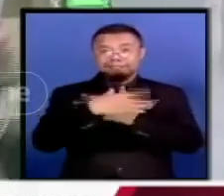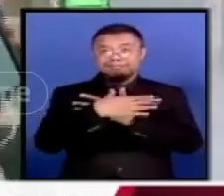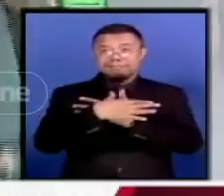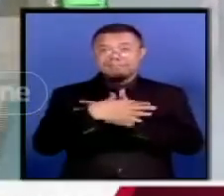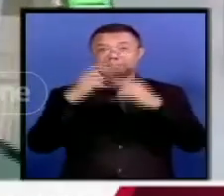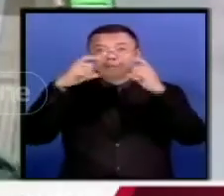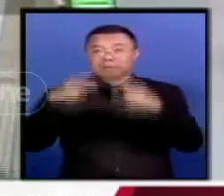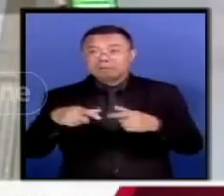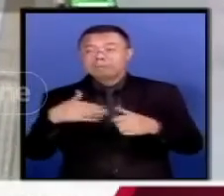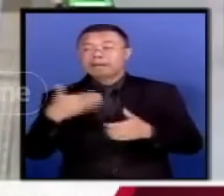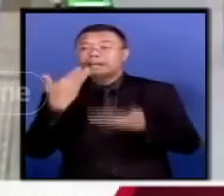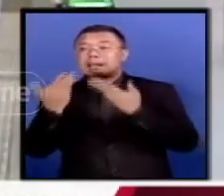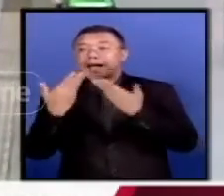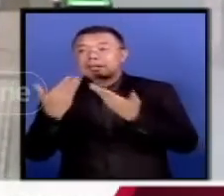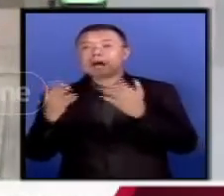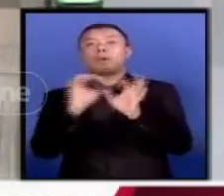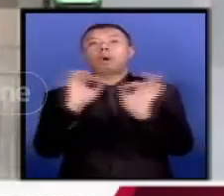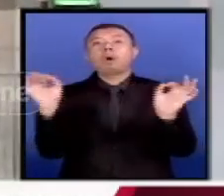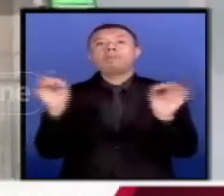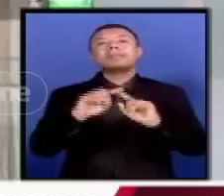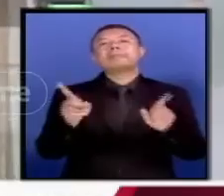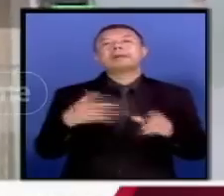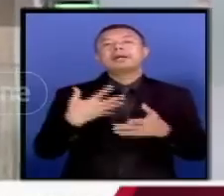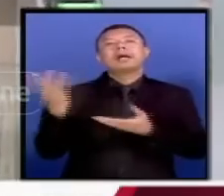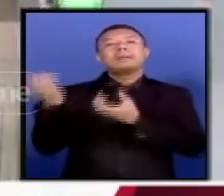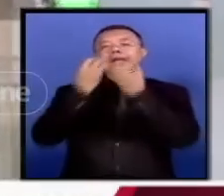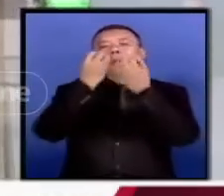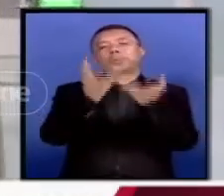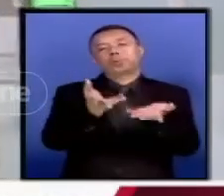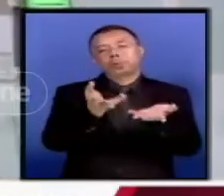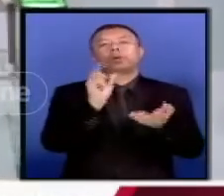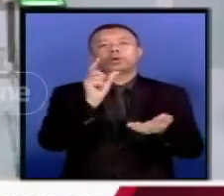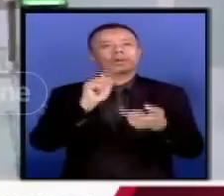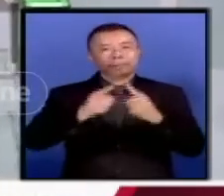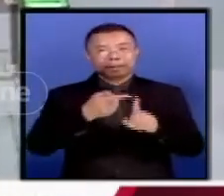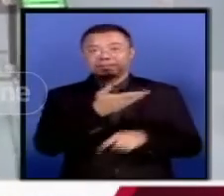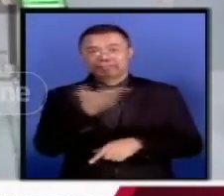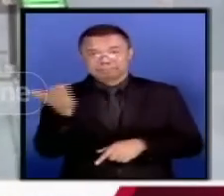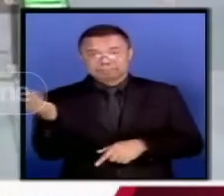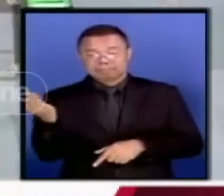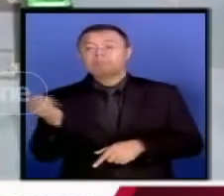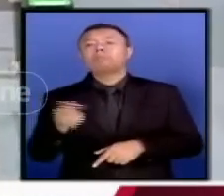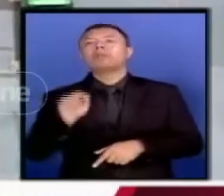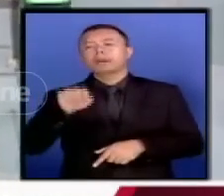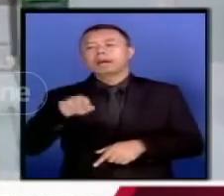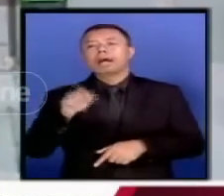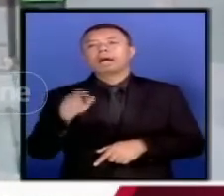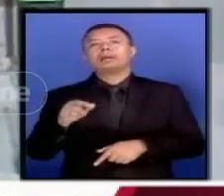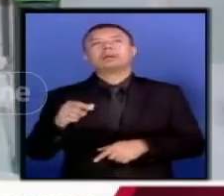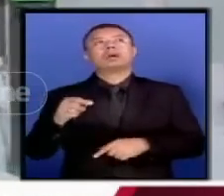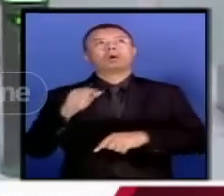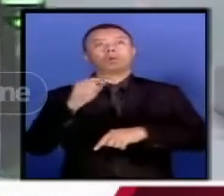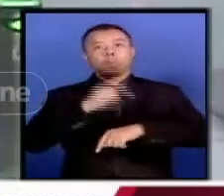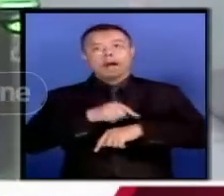mungkin bisa saya tanyai. Tapi sebagai informasi yang bisa saya sampaikan kepada Rendra dan juga pemirsa, memang bahwa